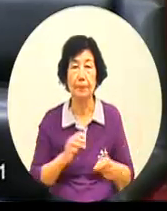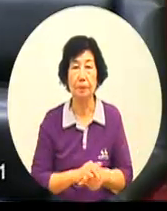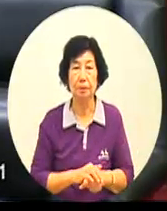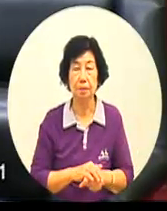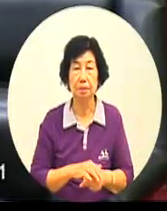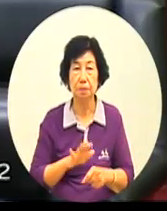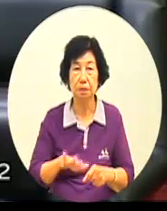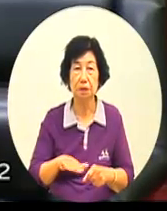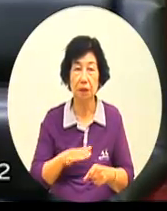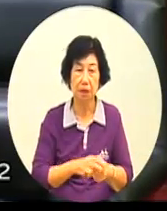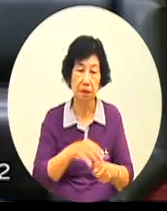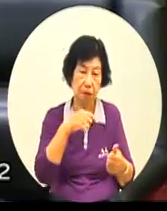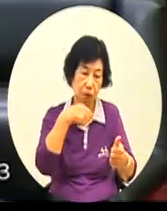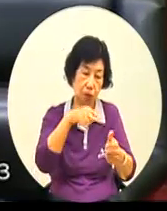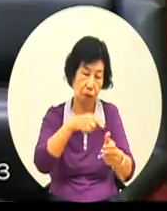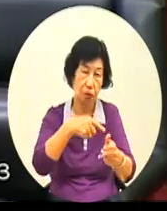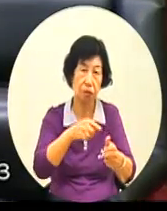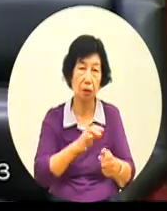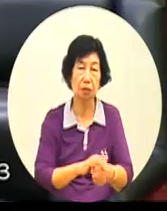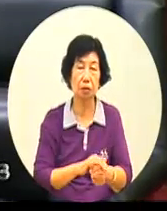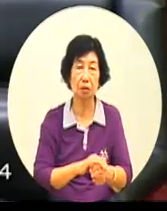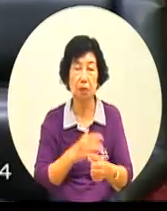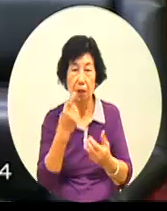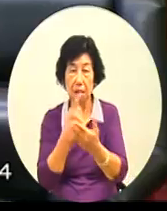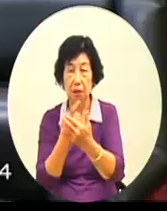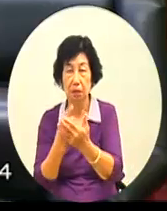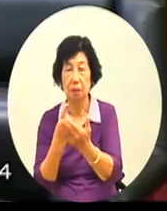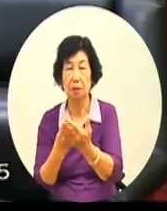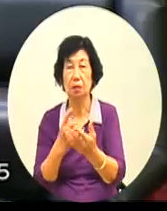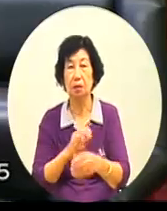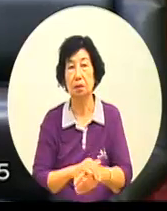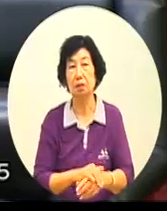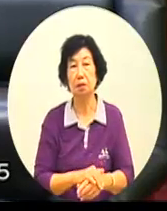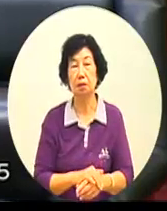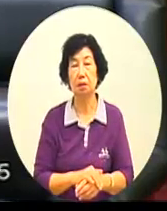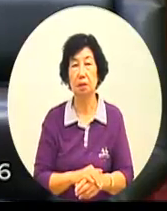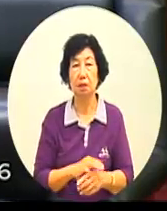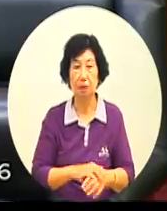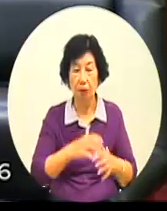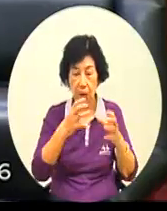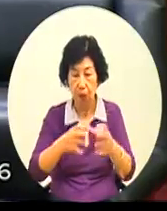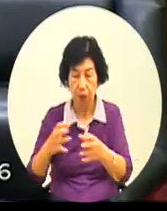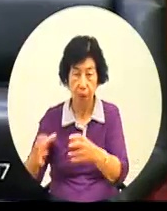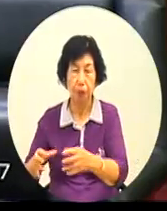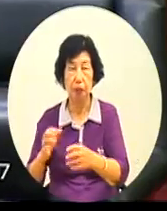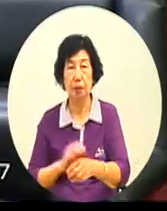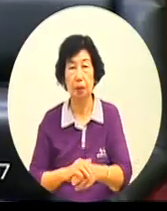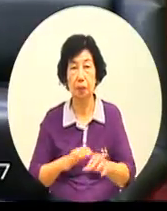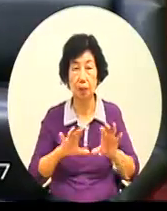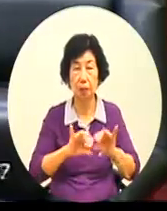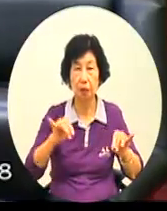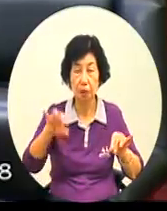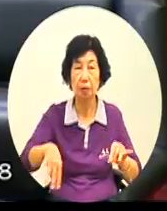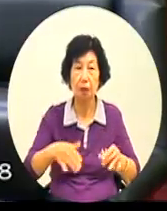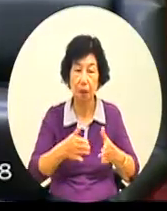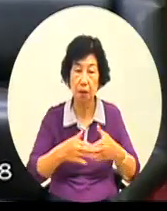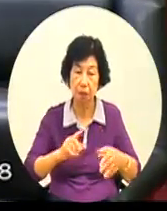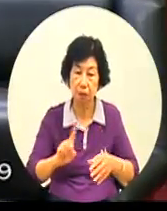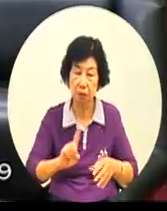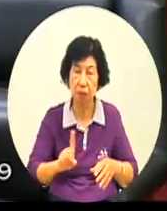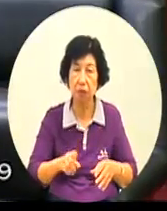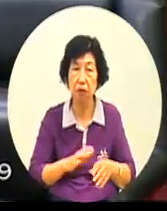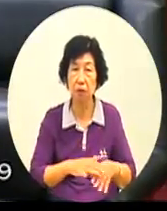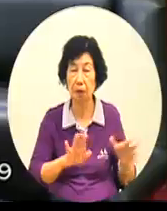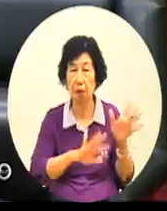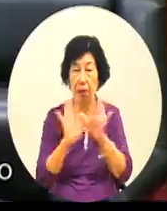军之下呢，我们的各项的这些建设，各项我们地方上的需求的时候呢，你有